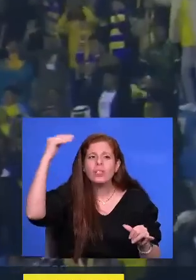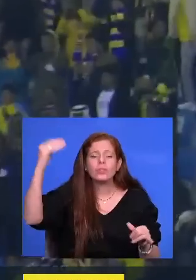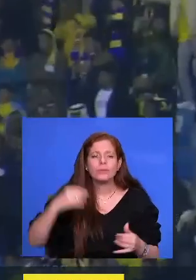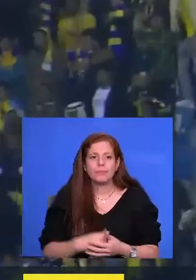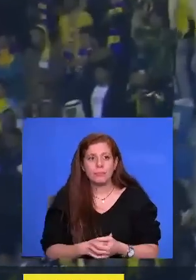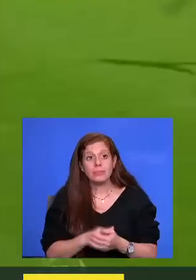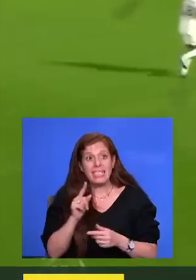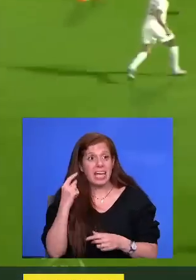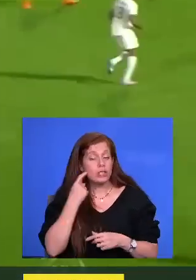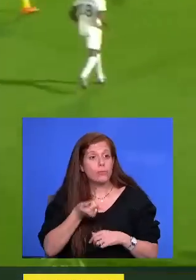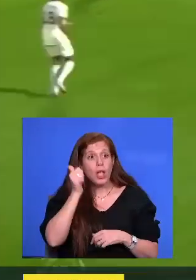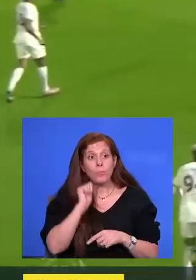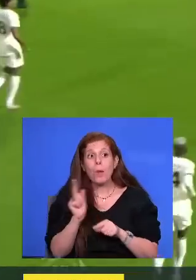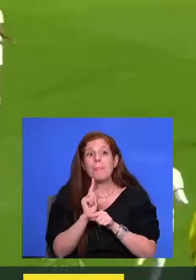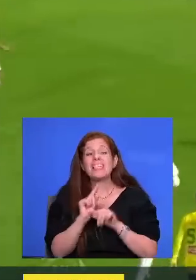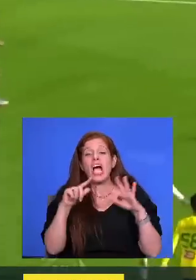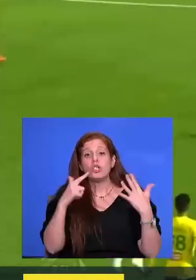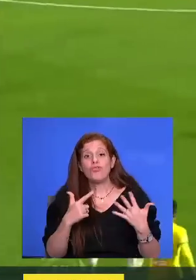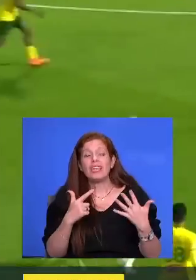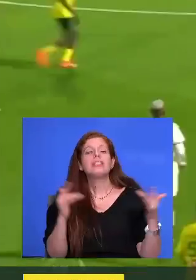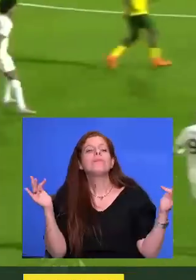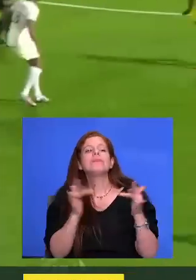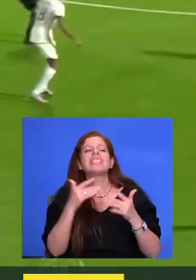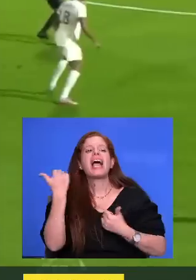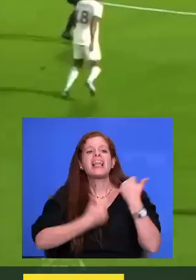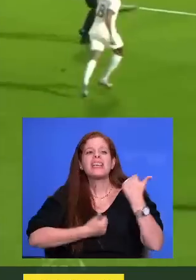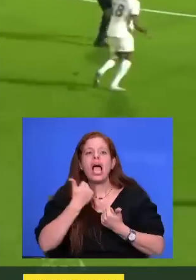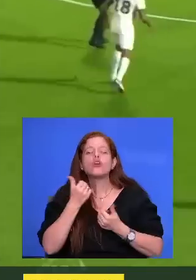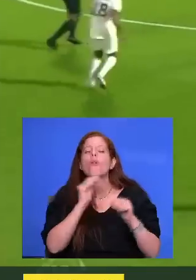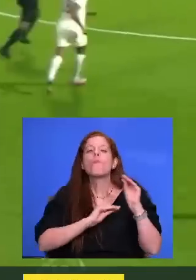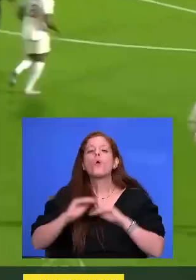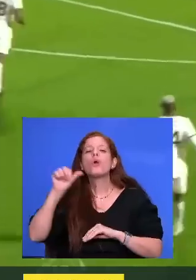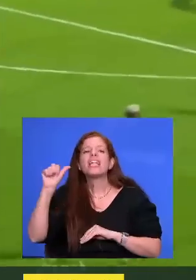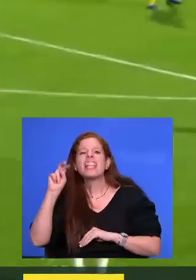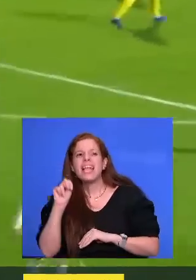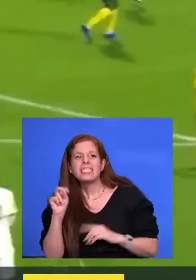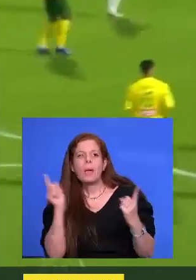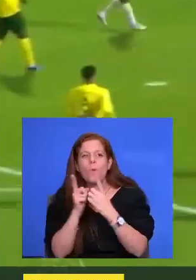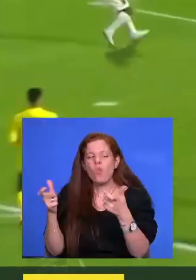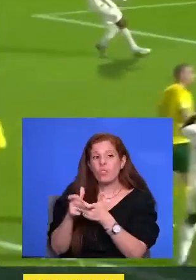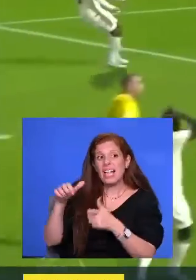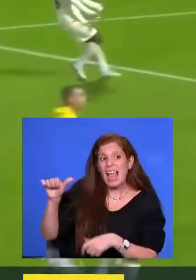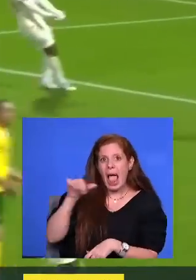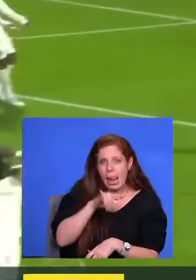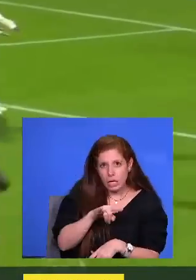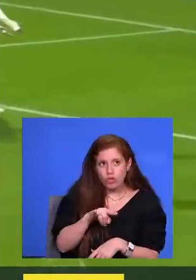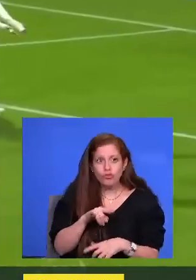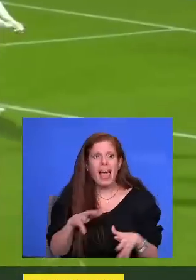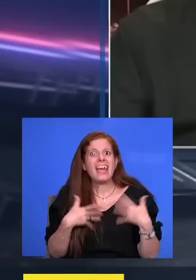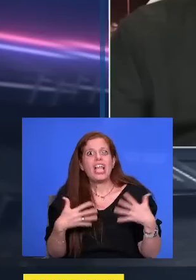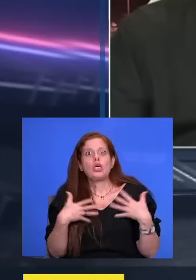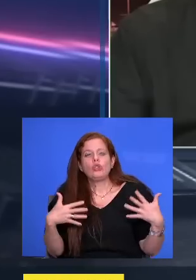כך זה נשמע אתמול בדקה השביעית במשחק ליגה של מועדון הנאסר מול קבוצת אל חליג', ההתרגשות בממלכה